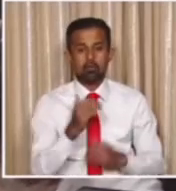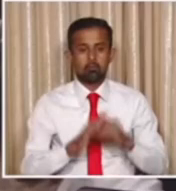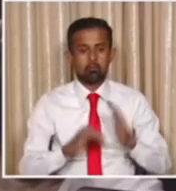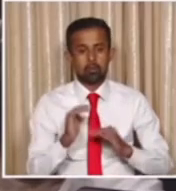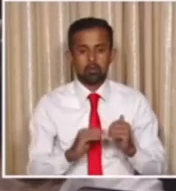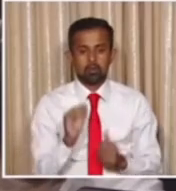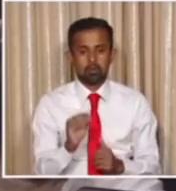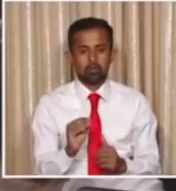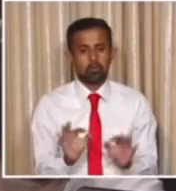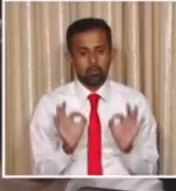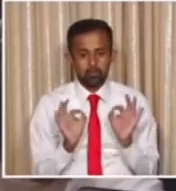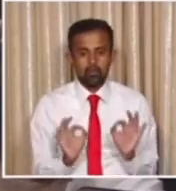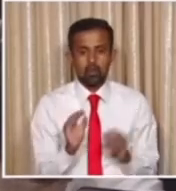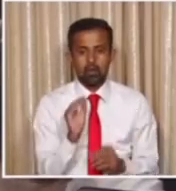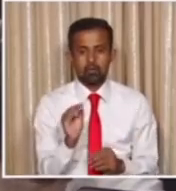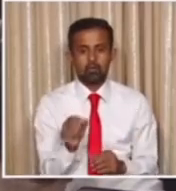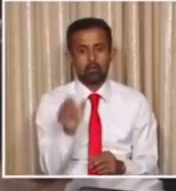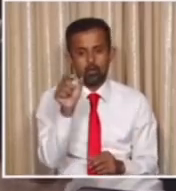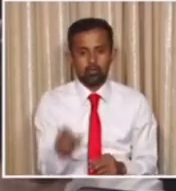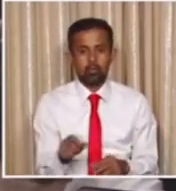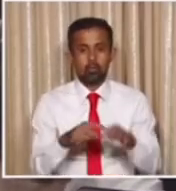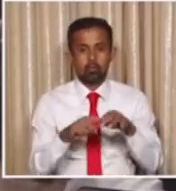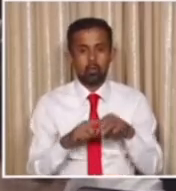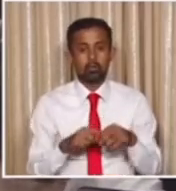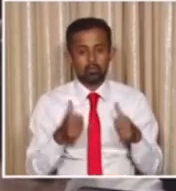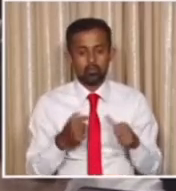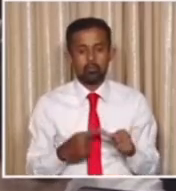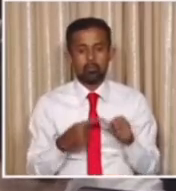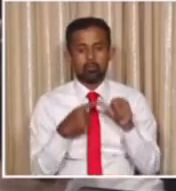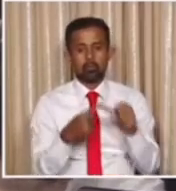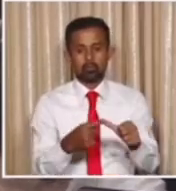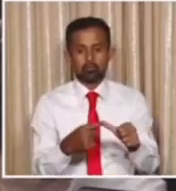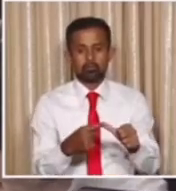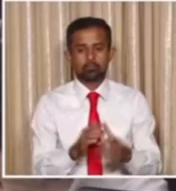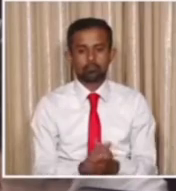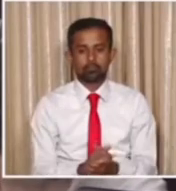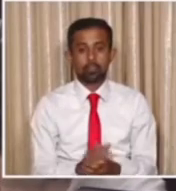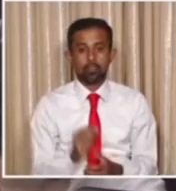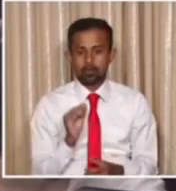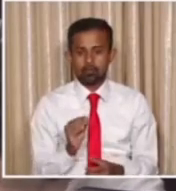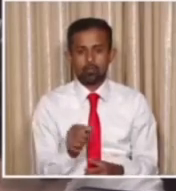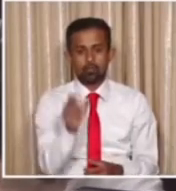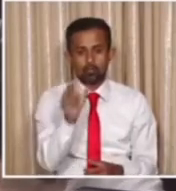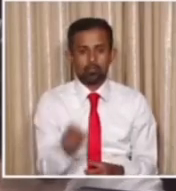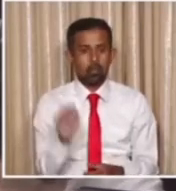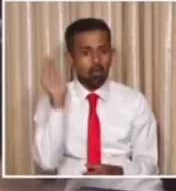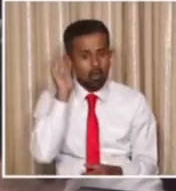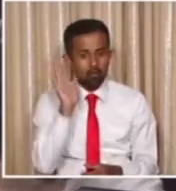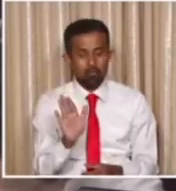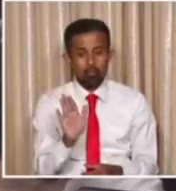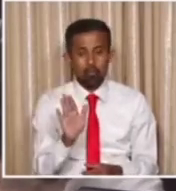කරනවා නම් උචිතයි කියලා ඔබතුමා යන අහන ප්‍රශ්නයට හොඳ පිළිතුරක්. නමුත් ඒක ඔබතුමා ඇසිය යුත්තේ